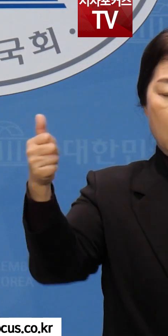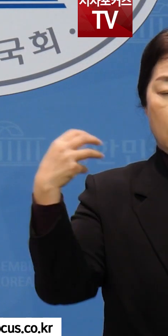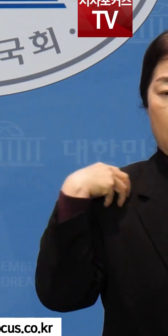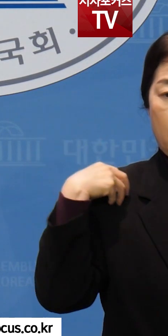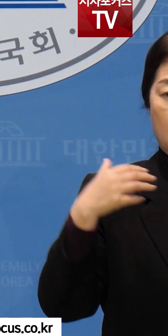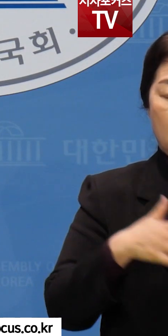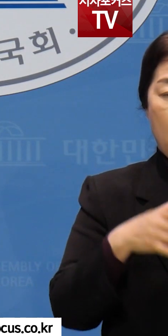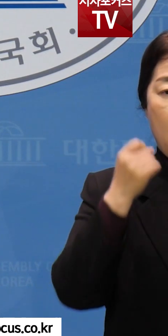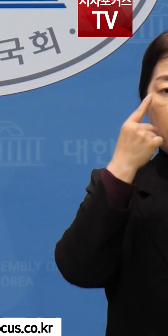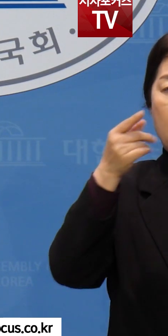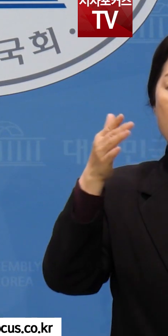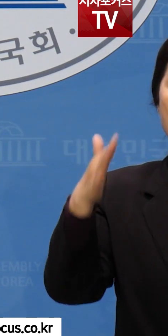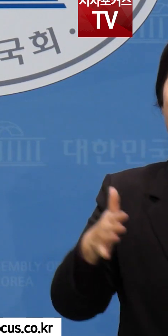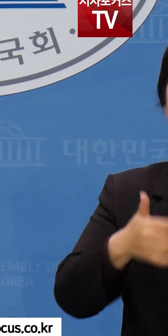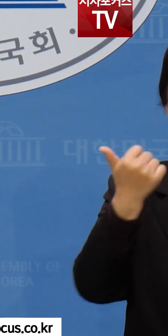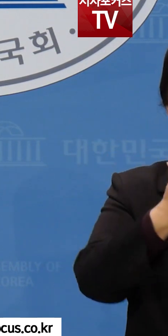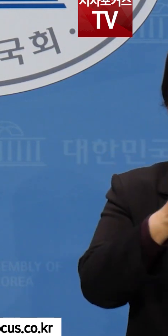지연시켰습니다.